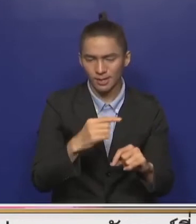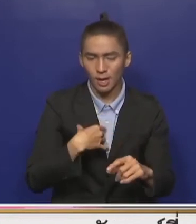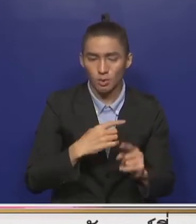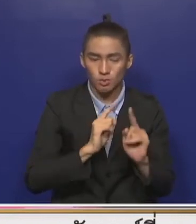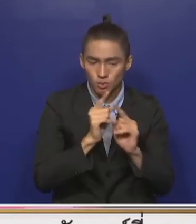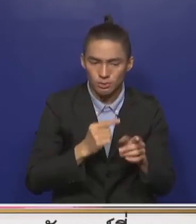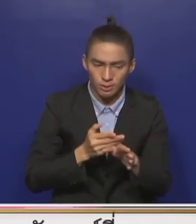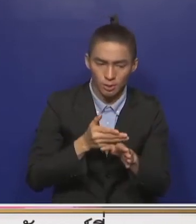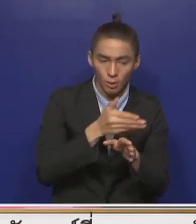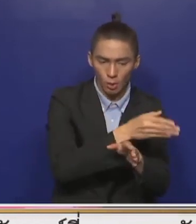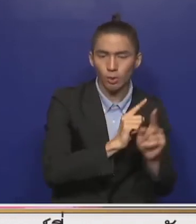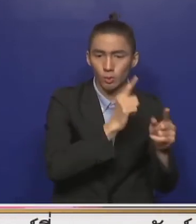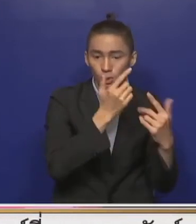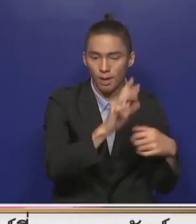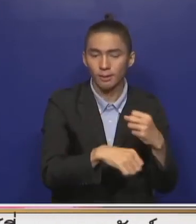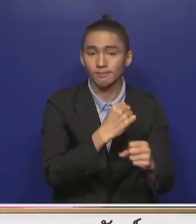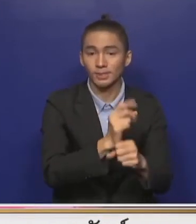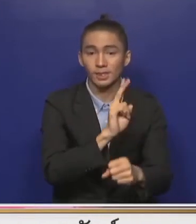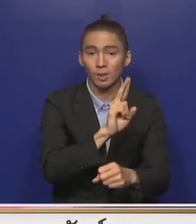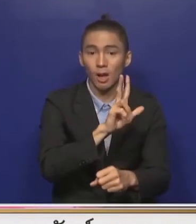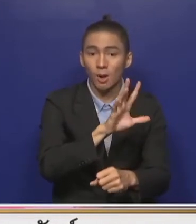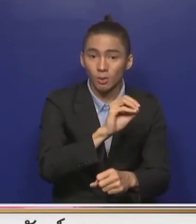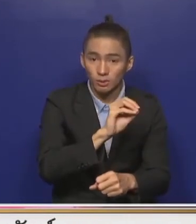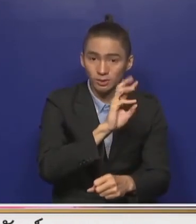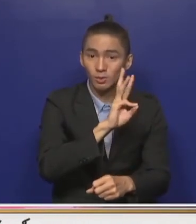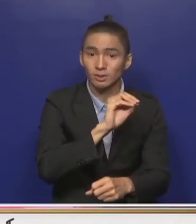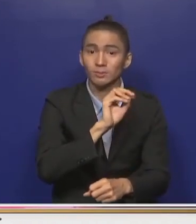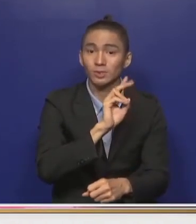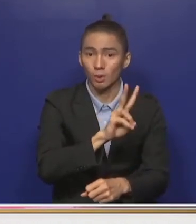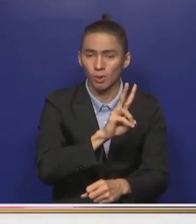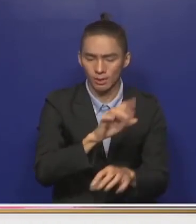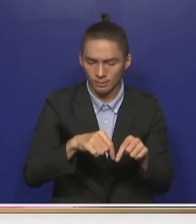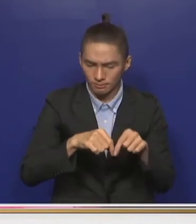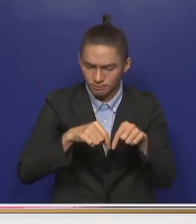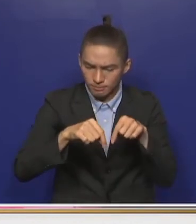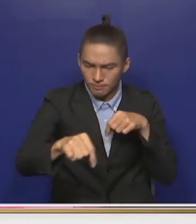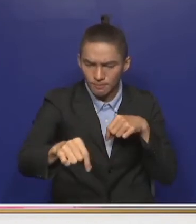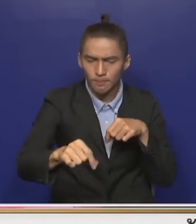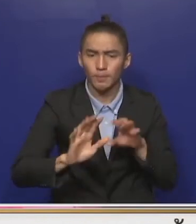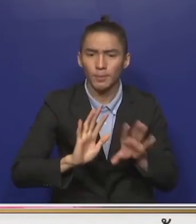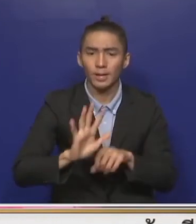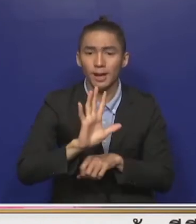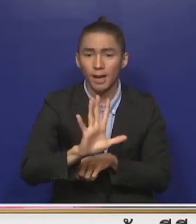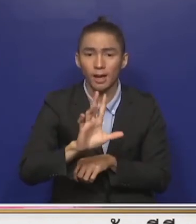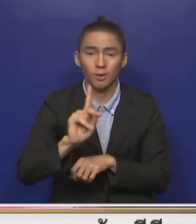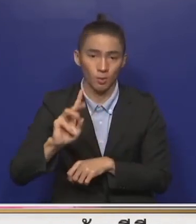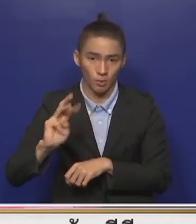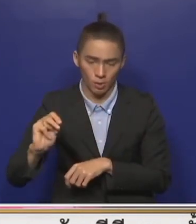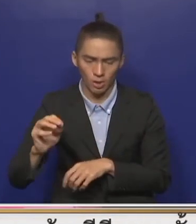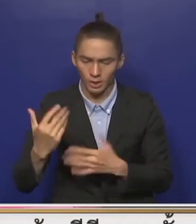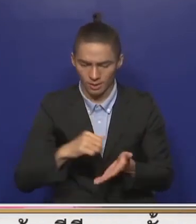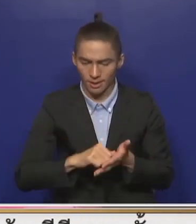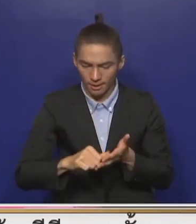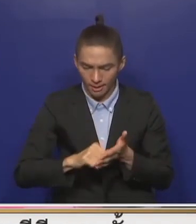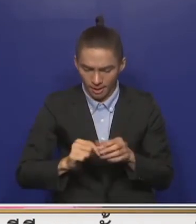นะครับเคยหาหรือท่านประธานแล้วเมื่อปี 2562ซึ่งระยะทางทั้งหมดประมาณ 5กิโลเมตรปัจจุบันได้มีการแก้ไขแล้ว